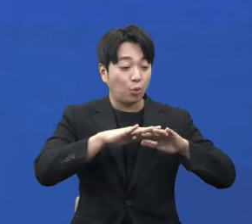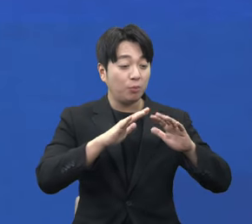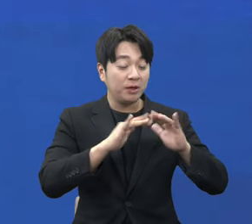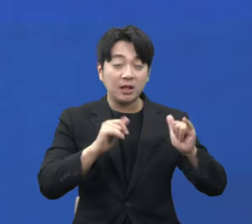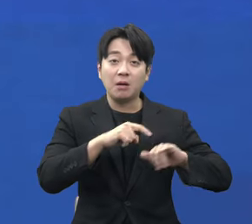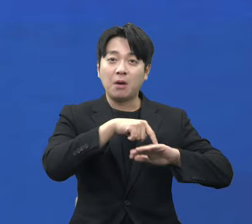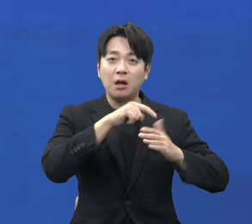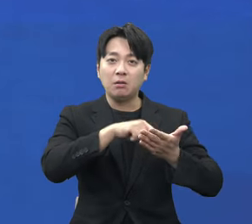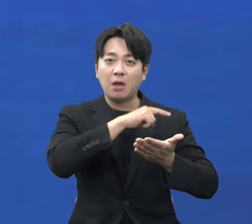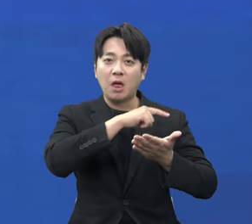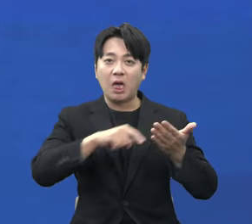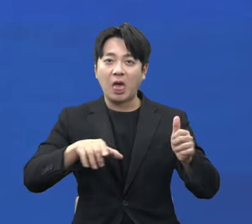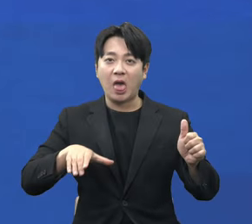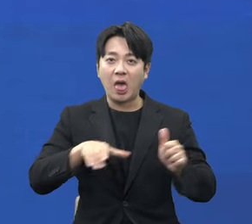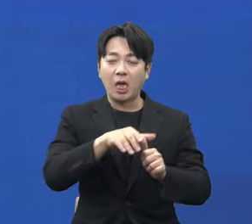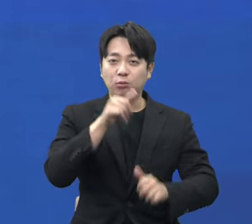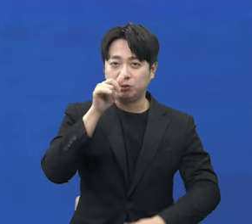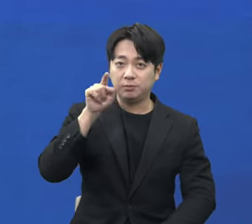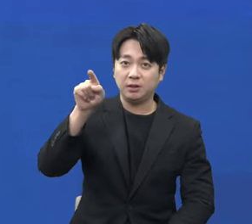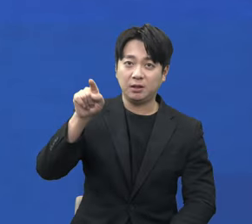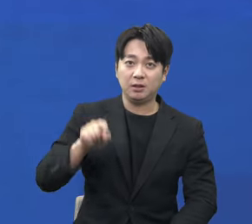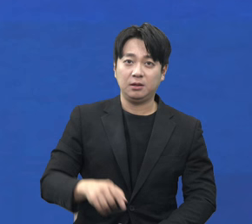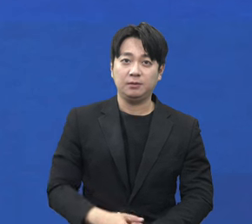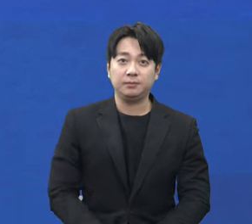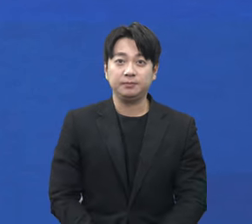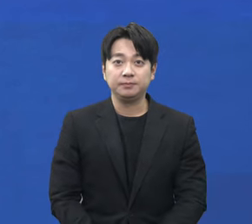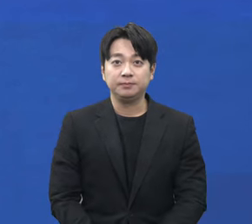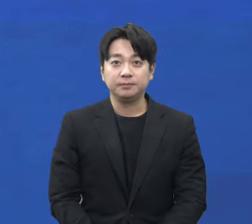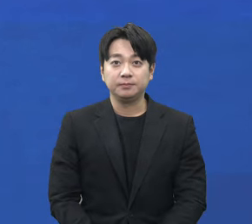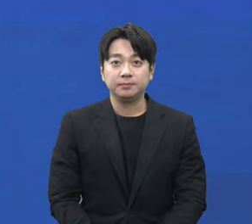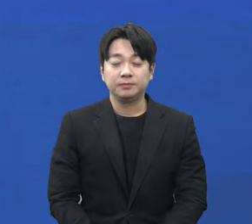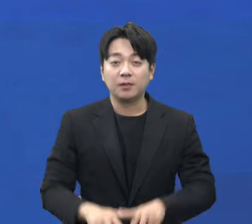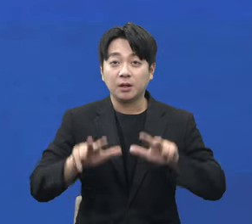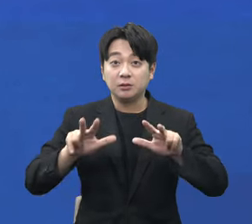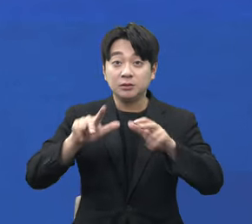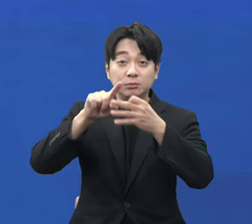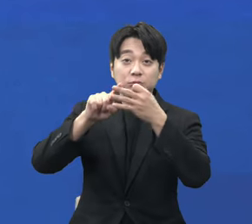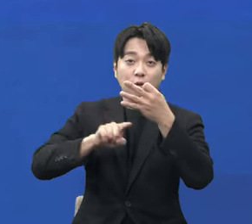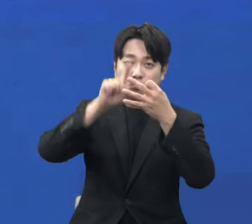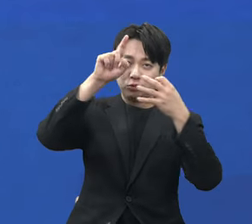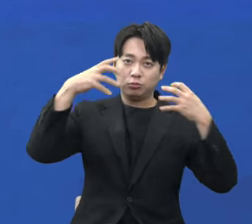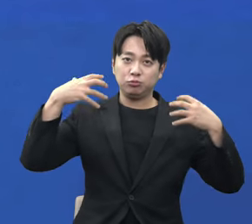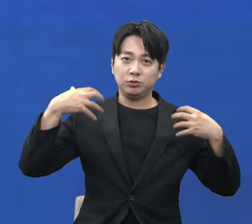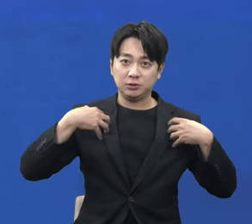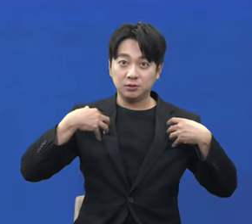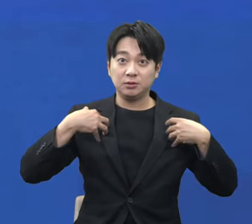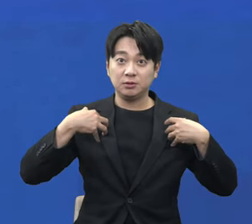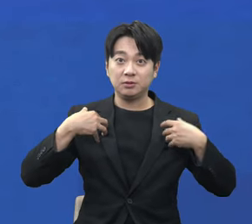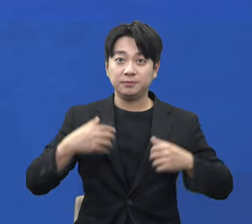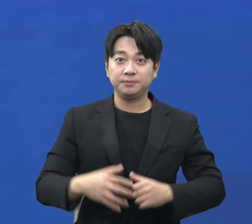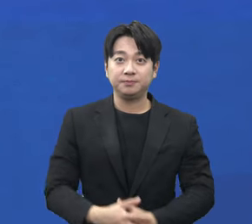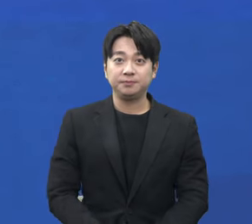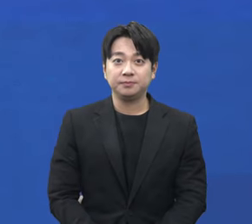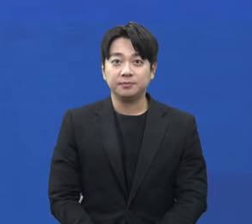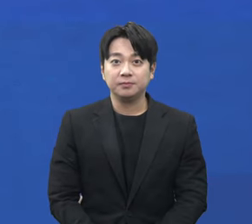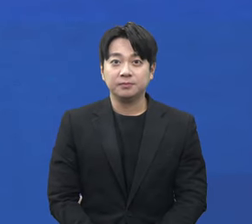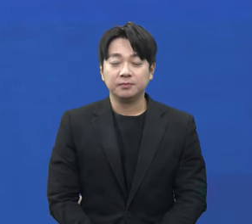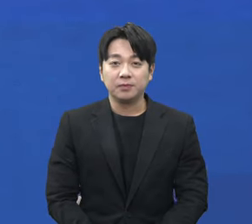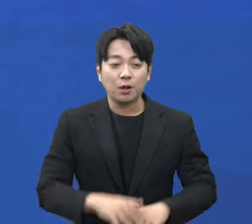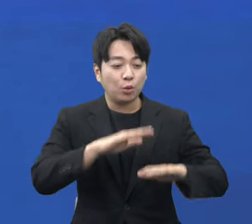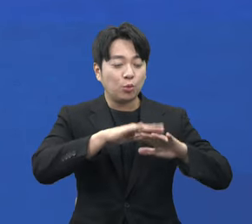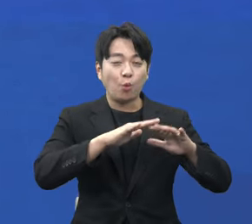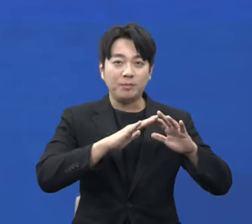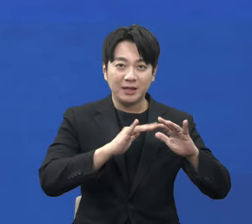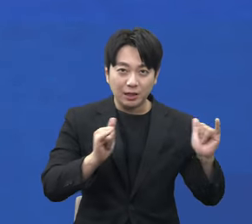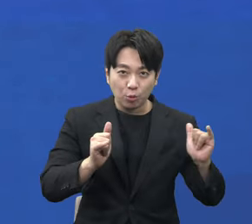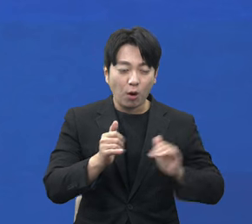것 같습니다. 현재 윤석열 정부는 현장에서 농민, 어민,